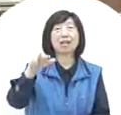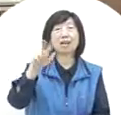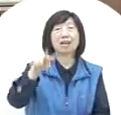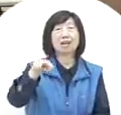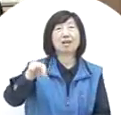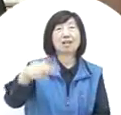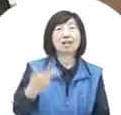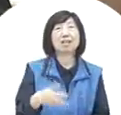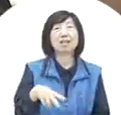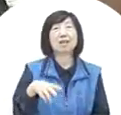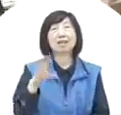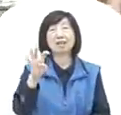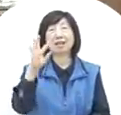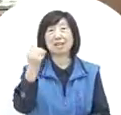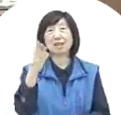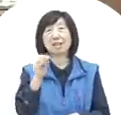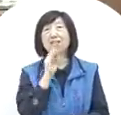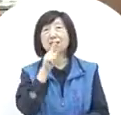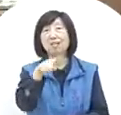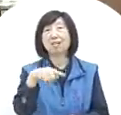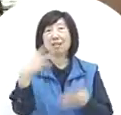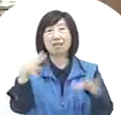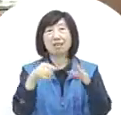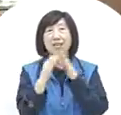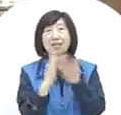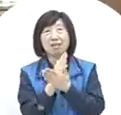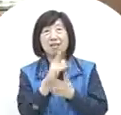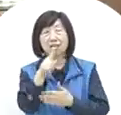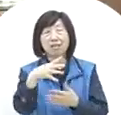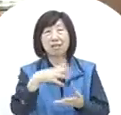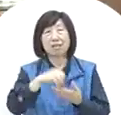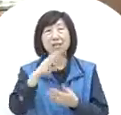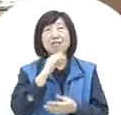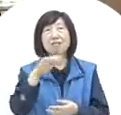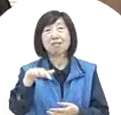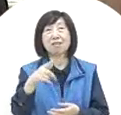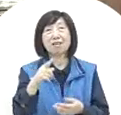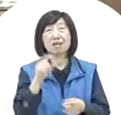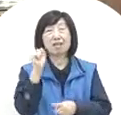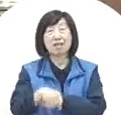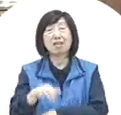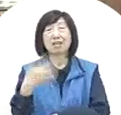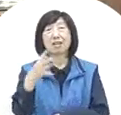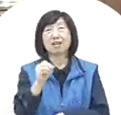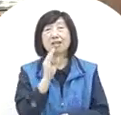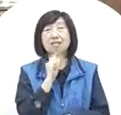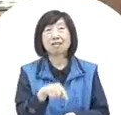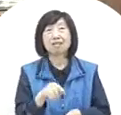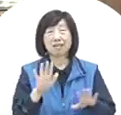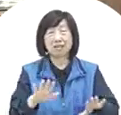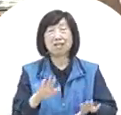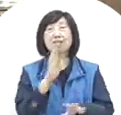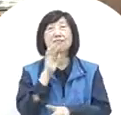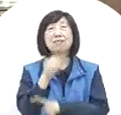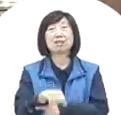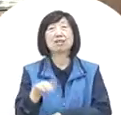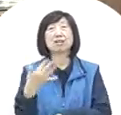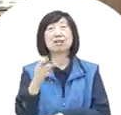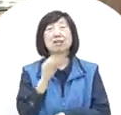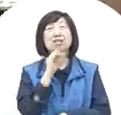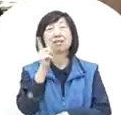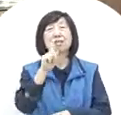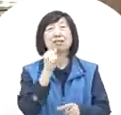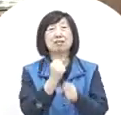市民朋友哦，你喷偌济？你跟你讲， 500万。目前500万， 你什么时候执行